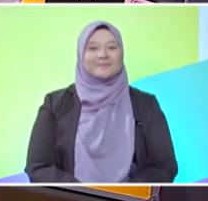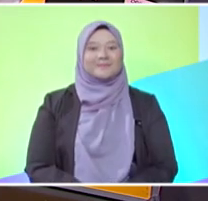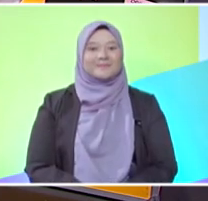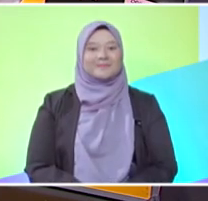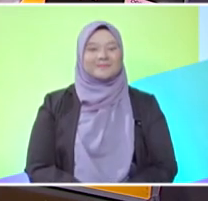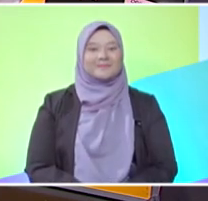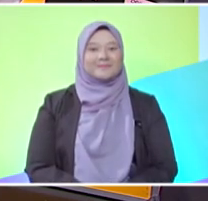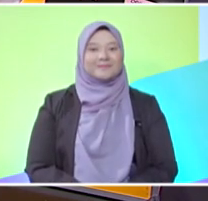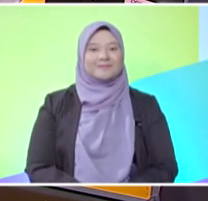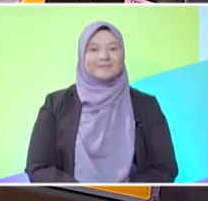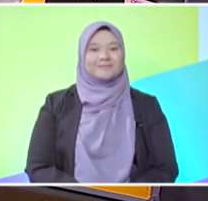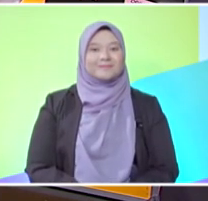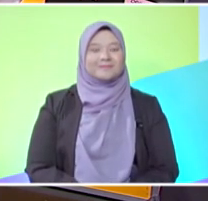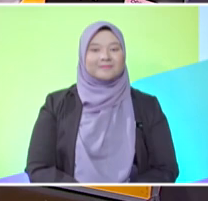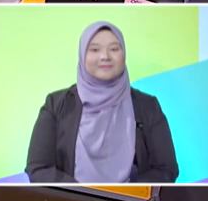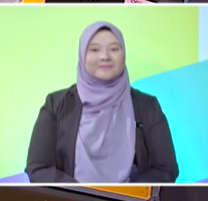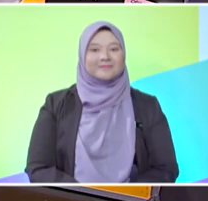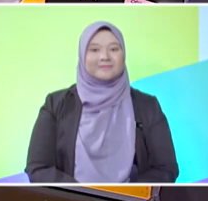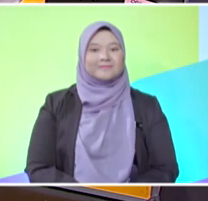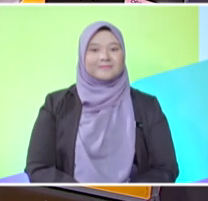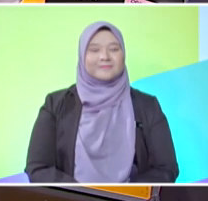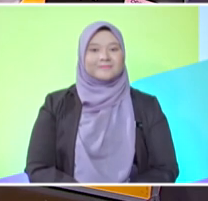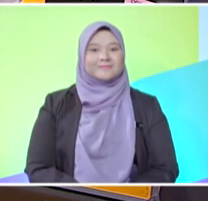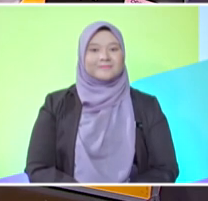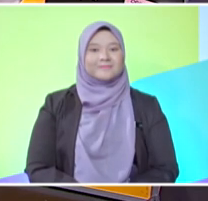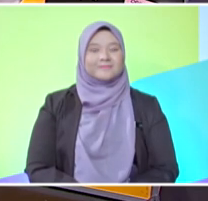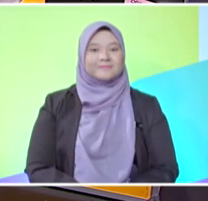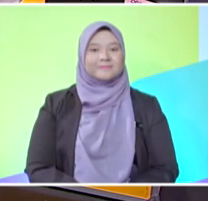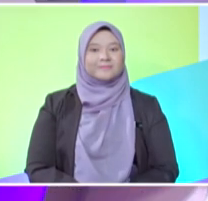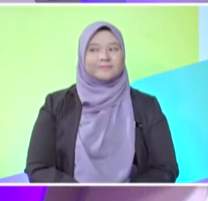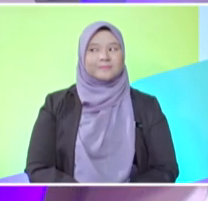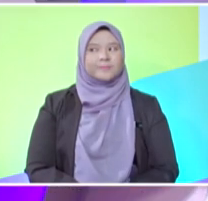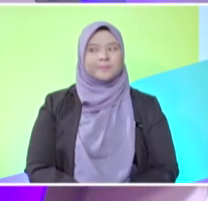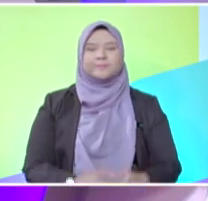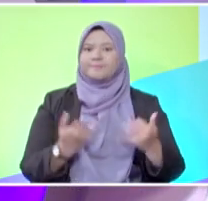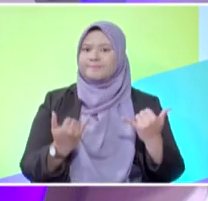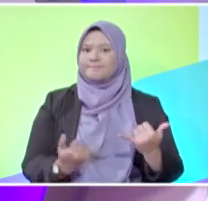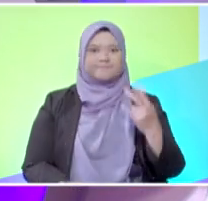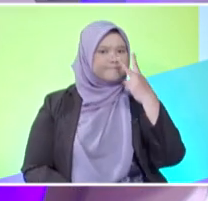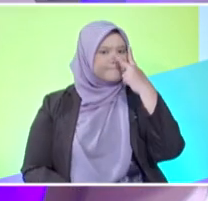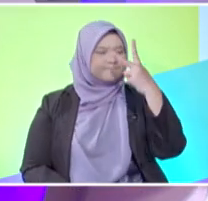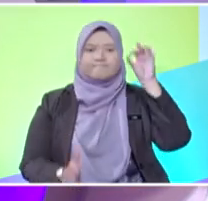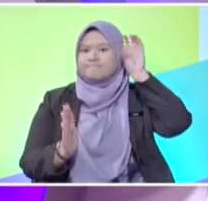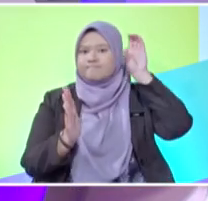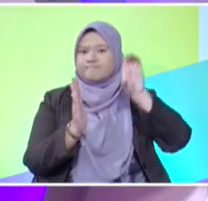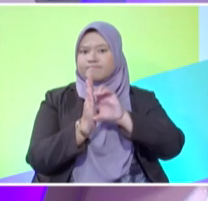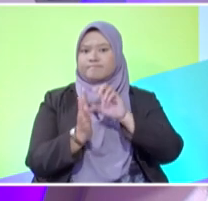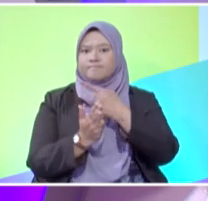contoh 3 hewan yang makan daging saja ya ini